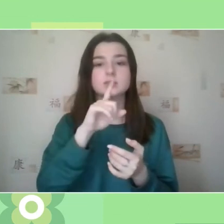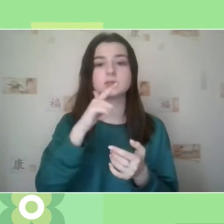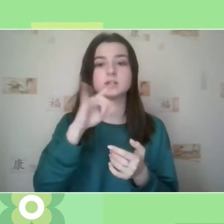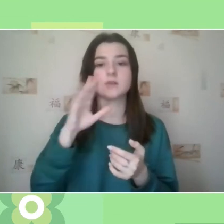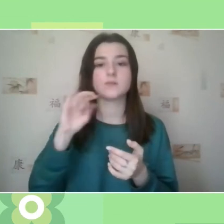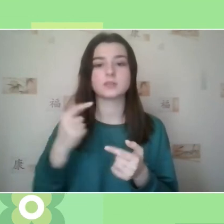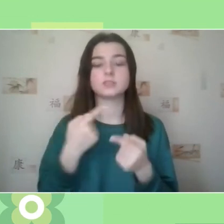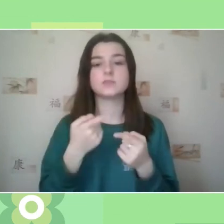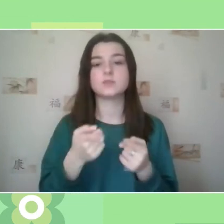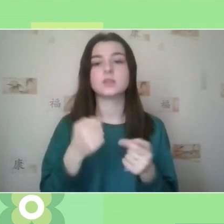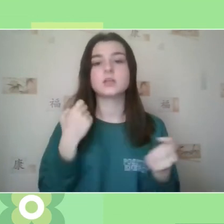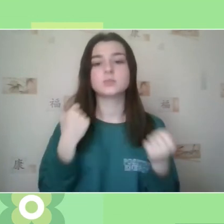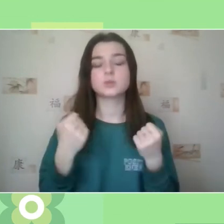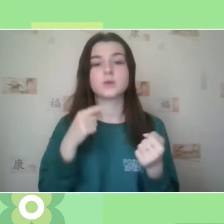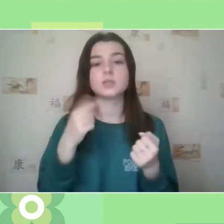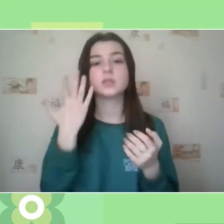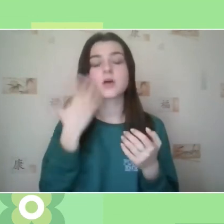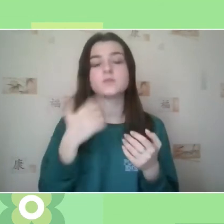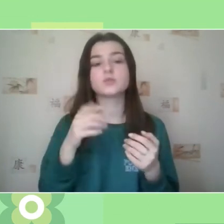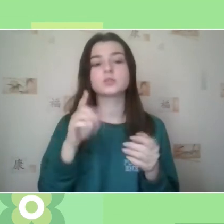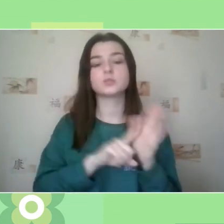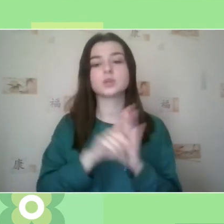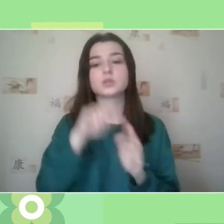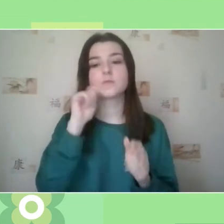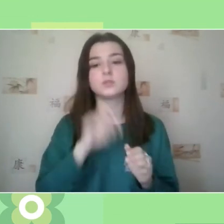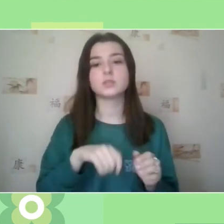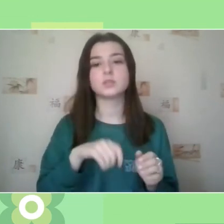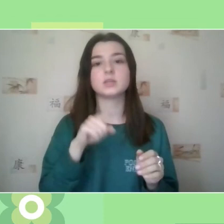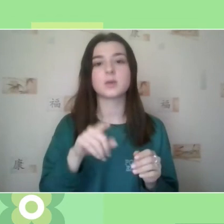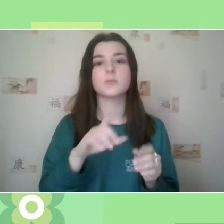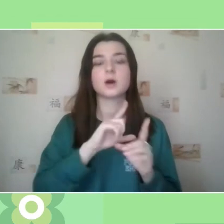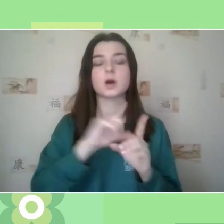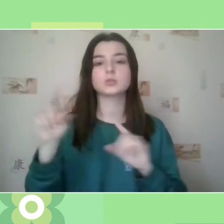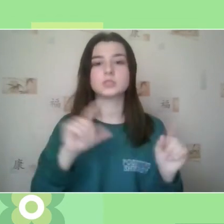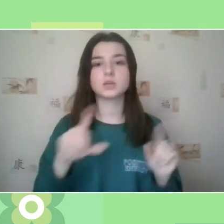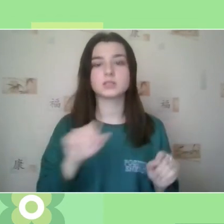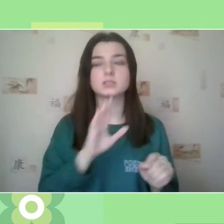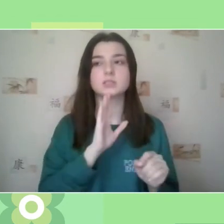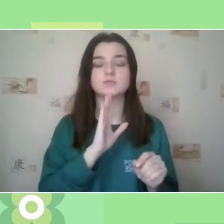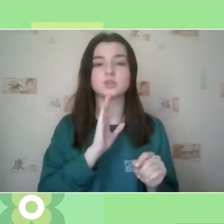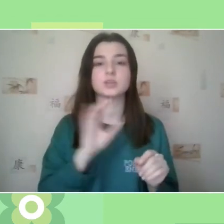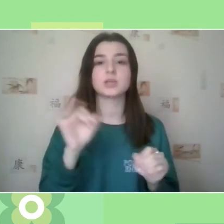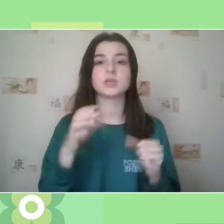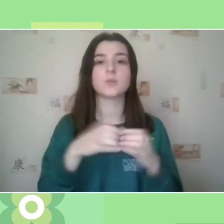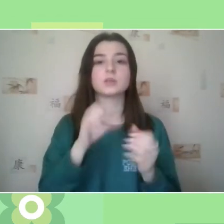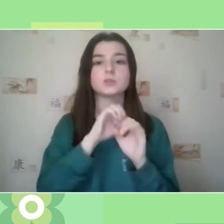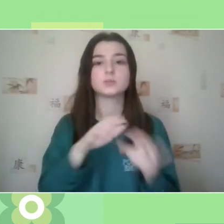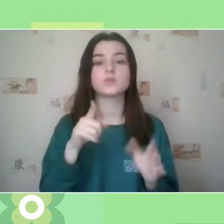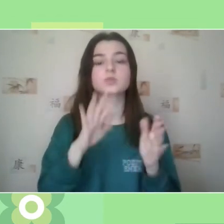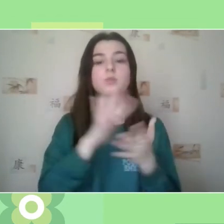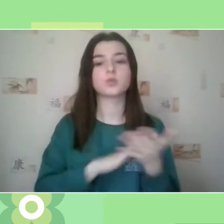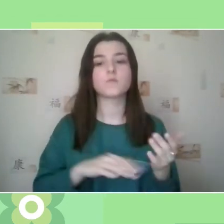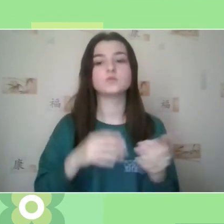І навіть тоді, коли з початком війни там дівчата-легіонерки роз'їхались і команда закрилась, він продовжує фінансувати